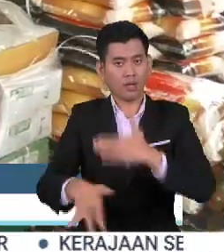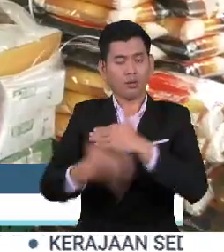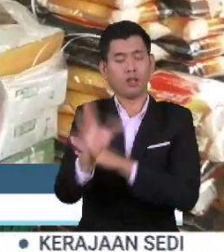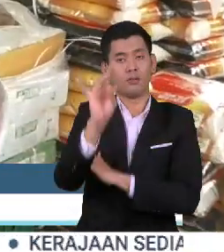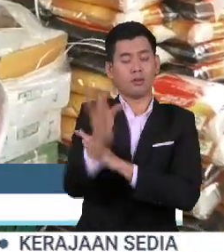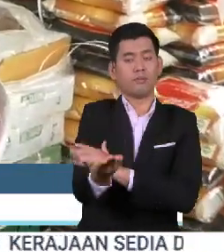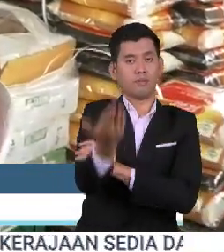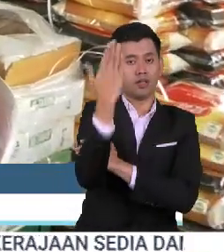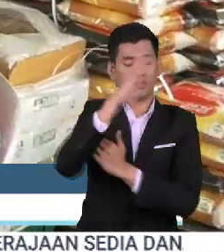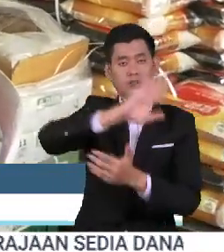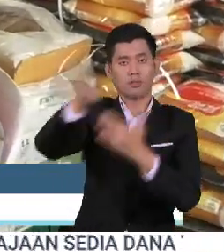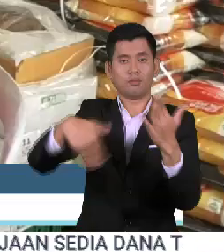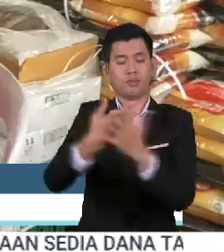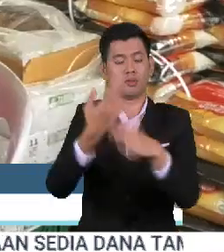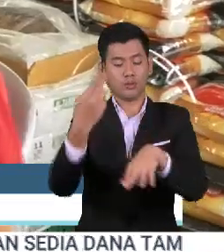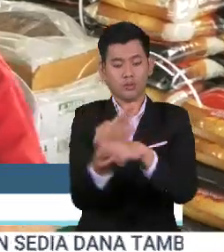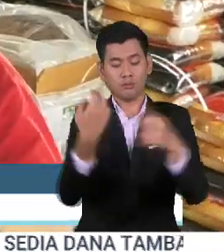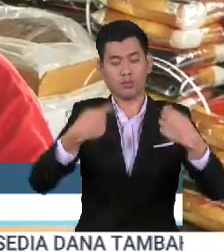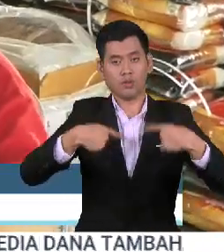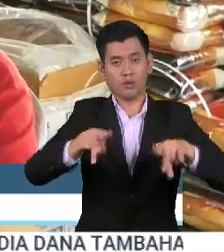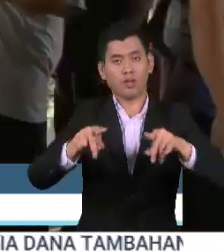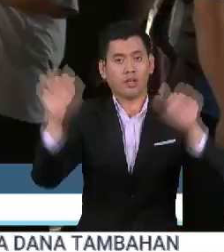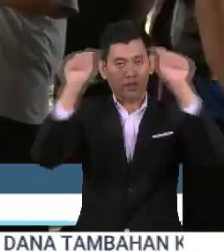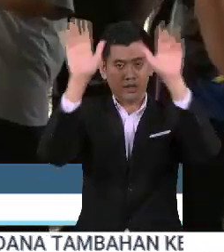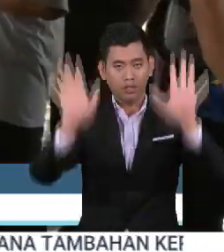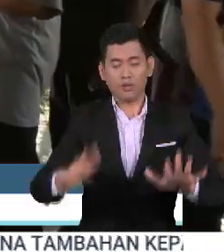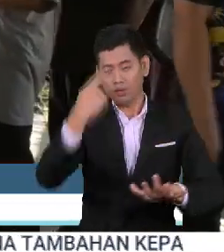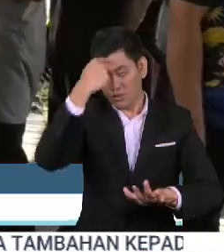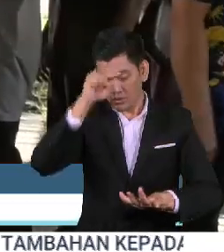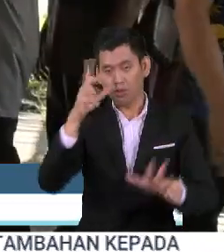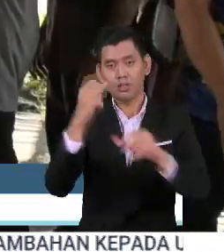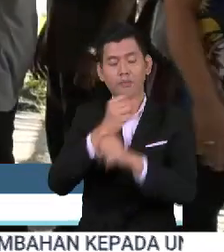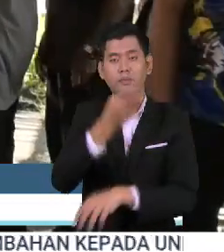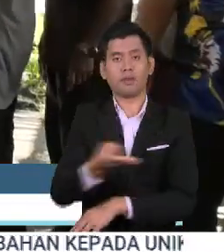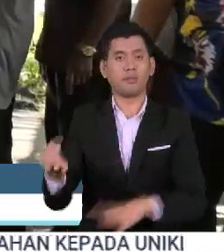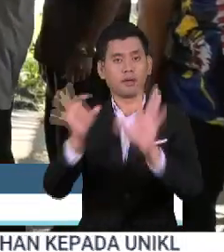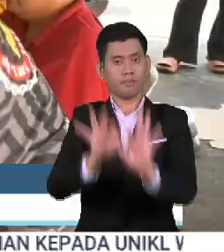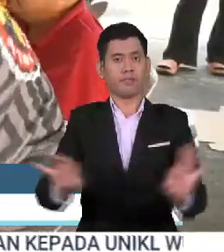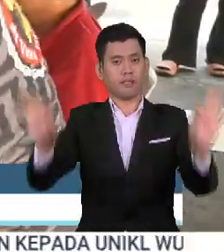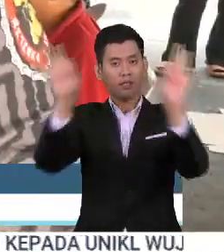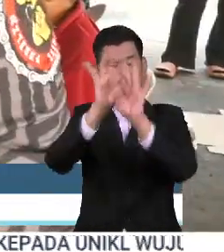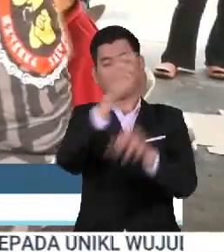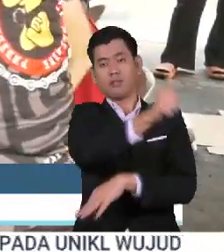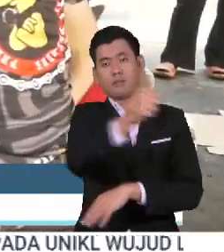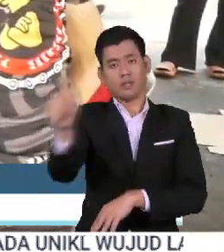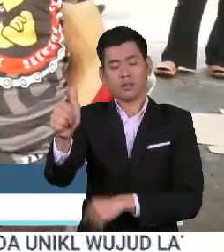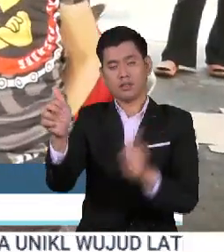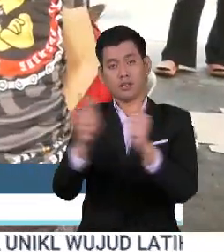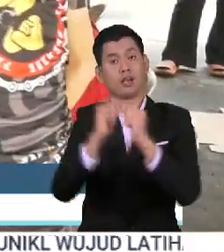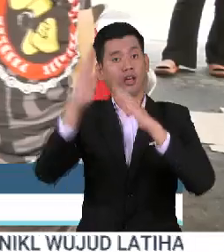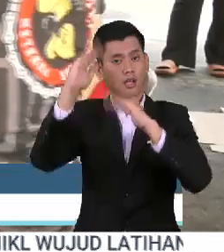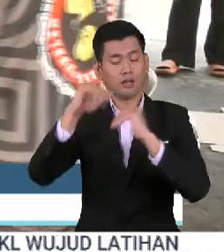pagi rata-ratanya mengambil peluang ujung minggu untuk mendapatkan barengan keperluan masing-masing dengan